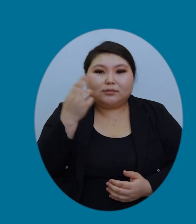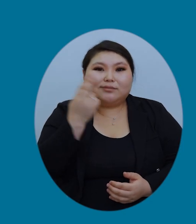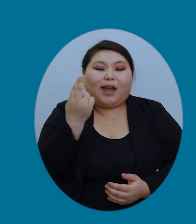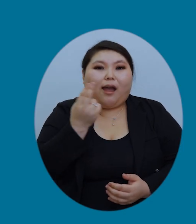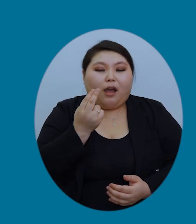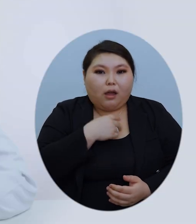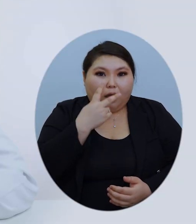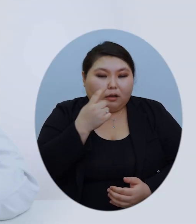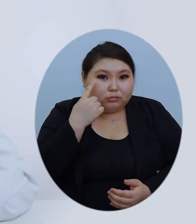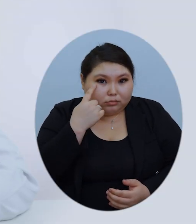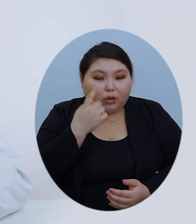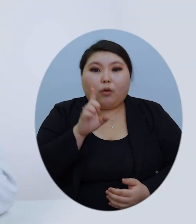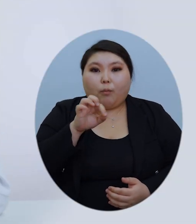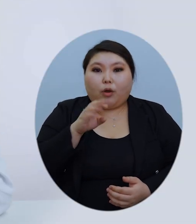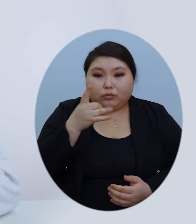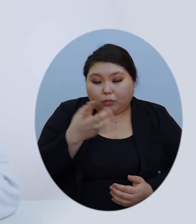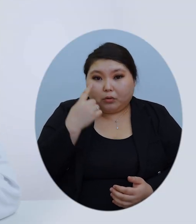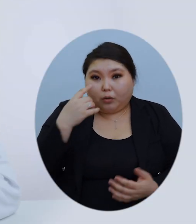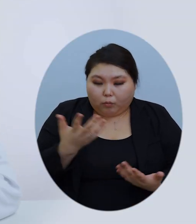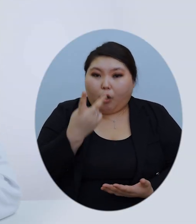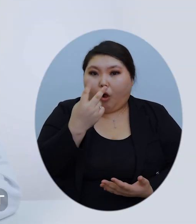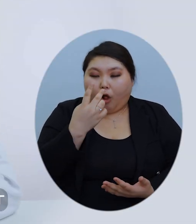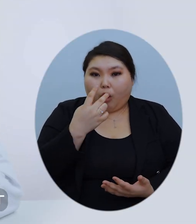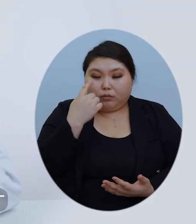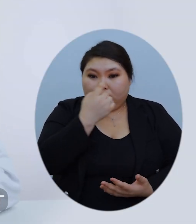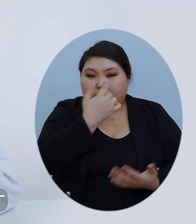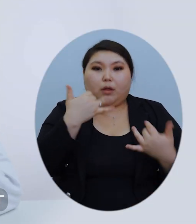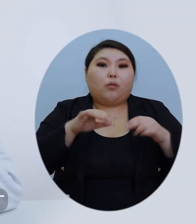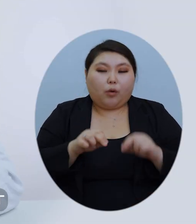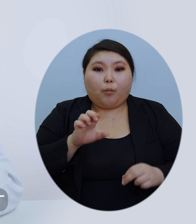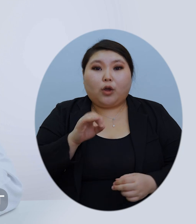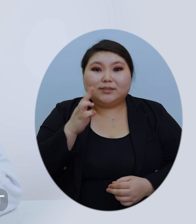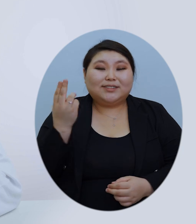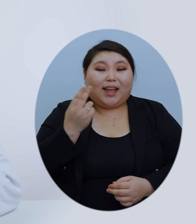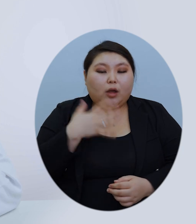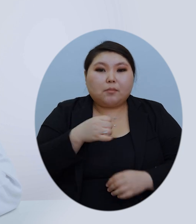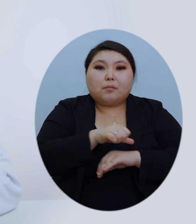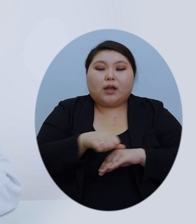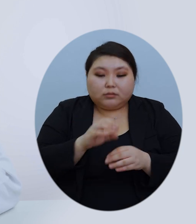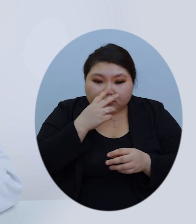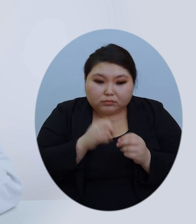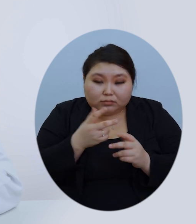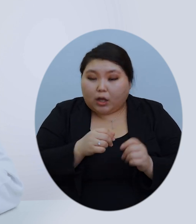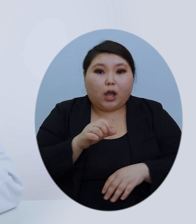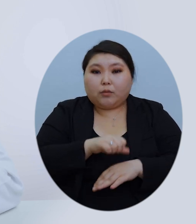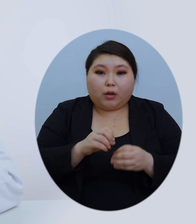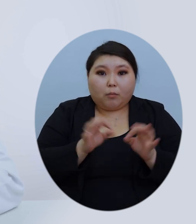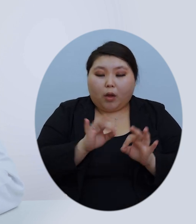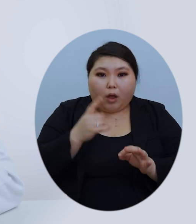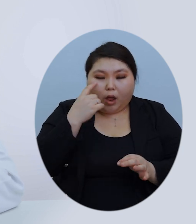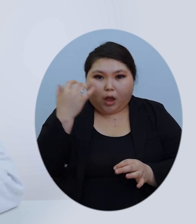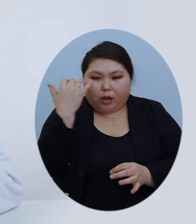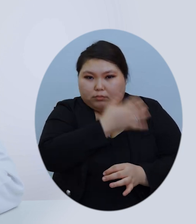харагдана. Нэг болон хоёр нүд нь тохиолдож болно. Болрын цайлтыг мэс заслаар эмчилдэг бөгөөд эмчлэхгүй удвал мохос